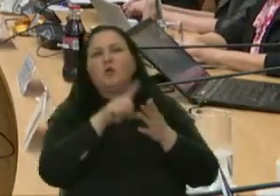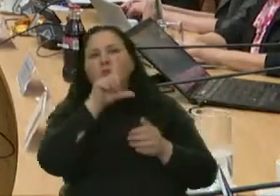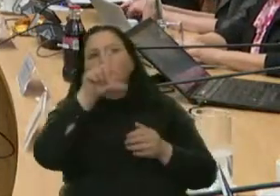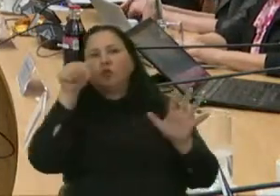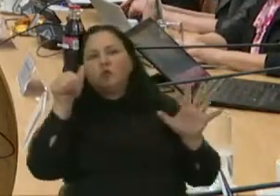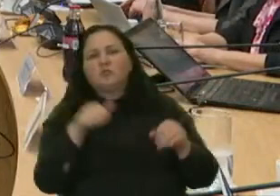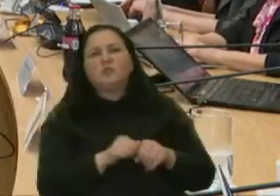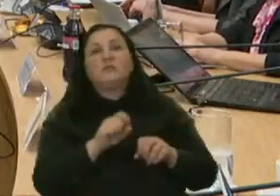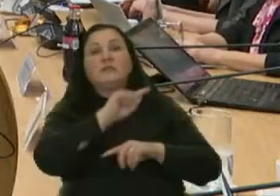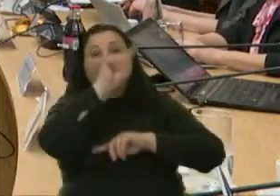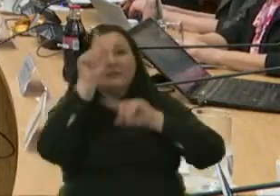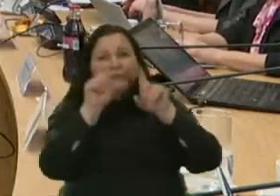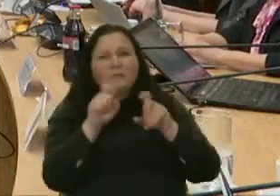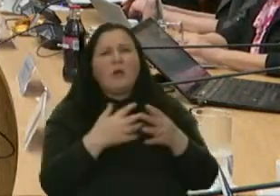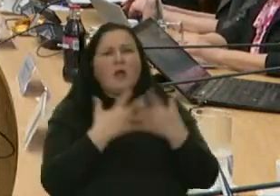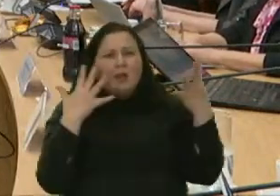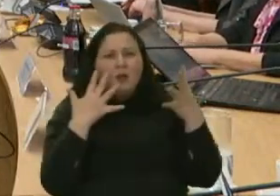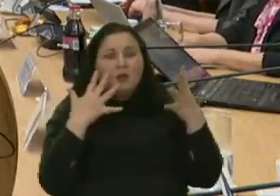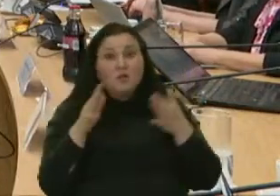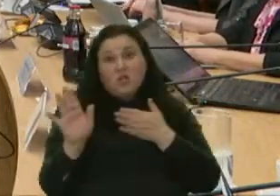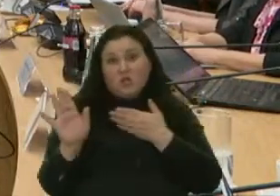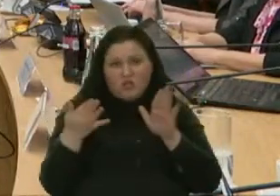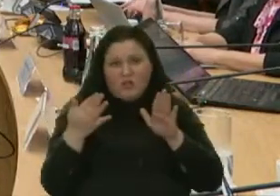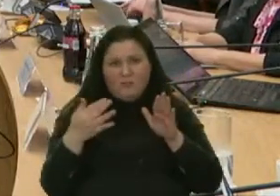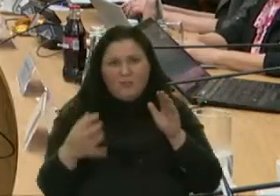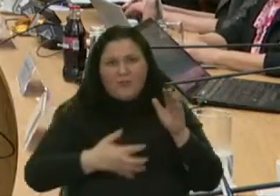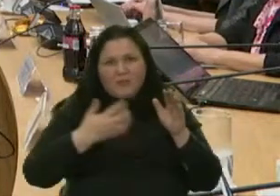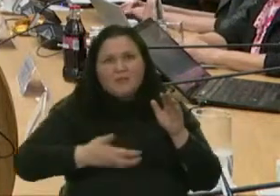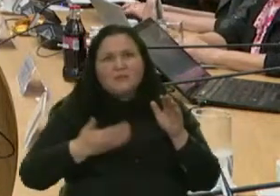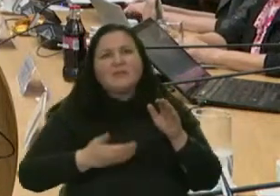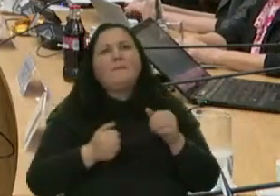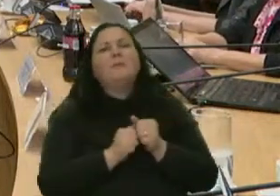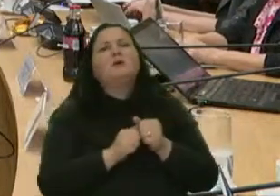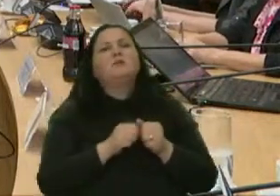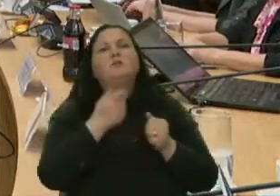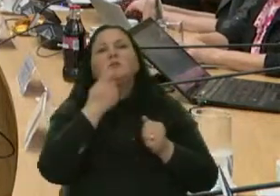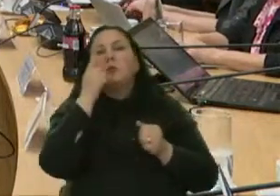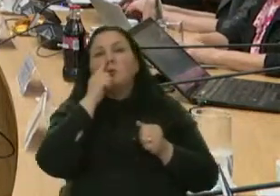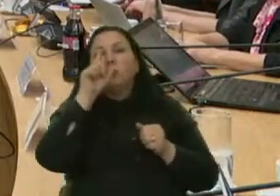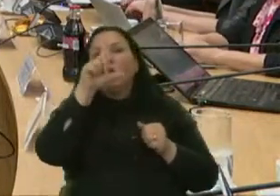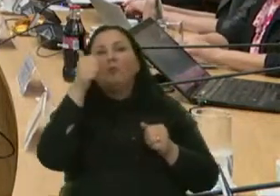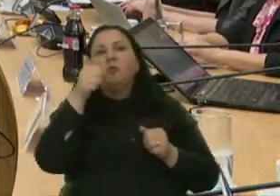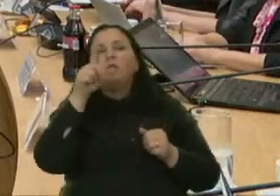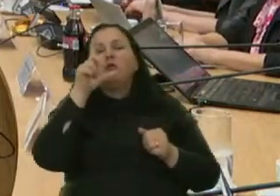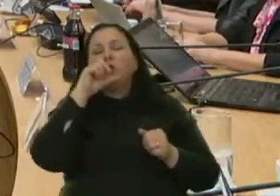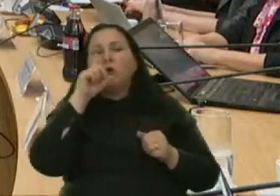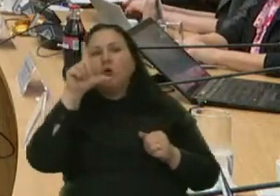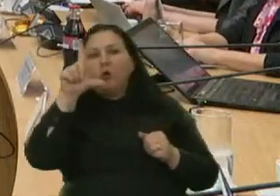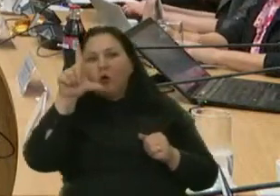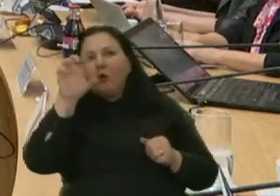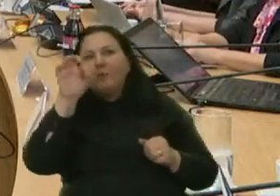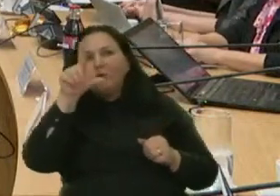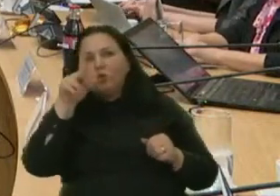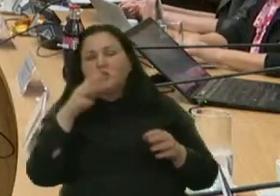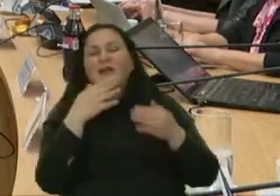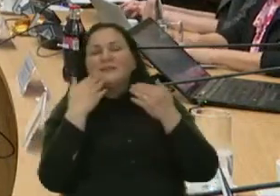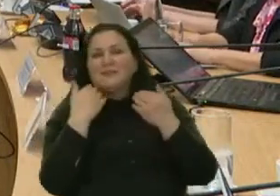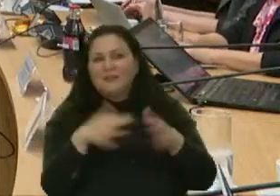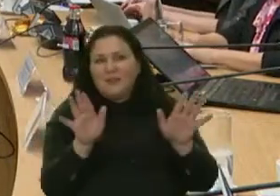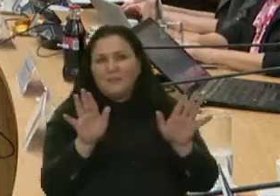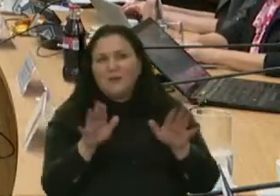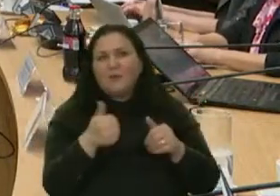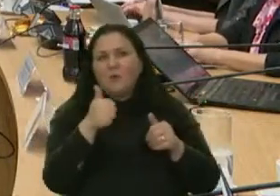întrebare concretă ne vom apuca de săpături la tunel în iunie 2024 ca să finalizăm acei